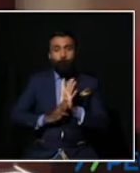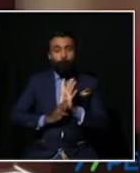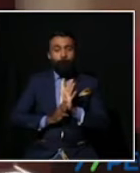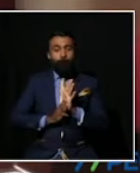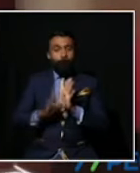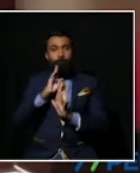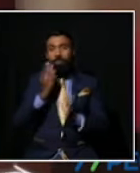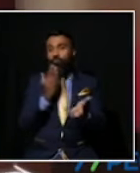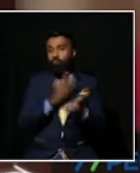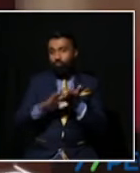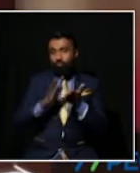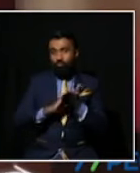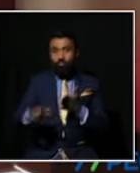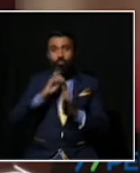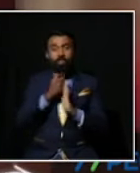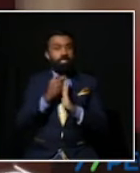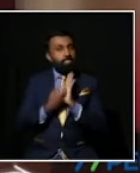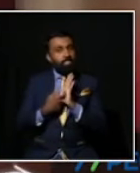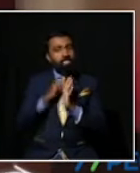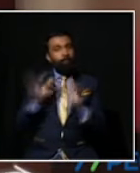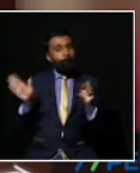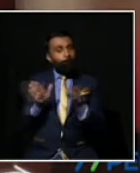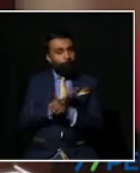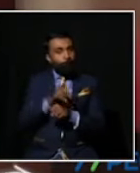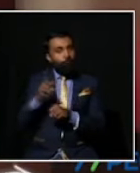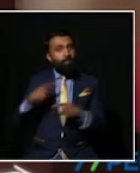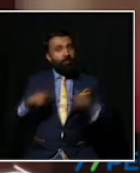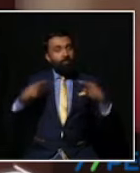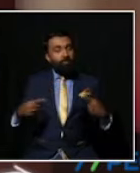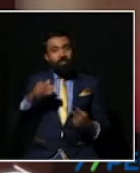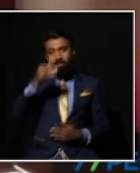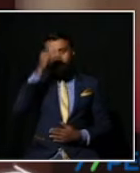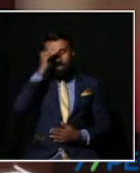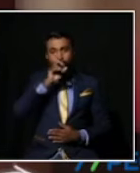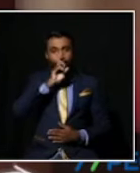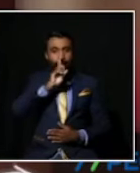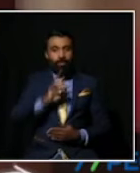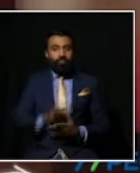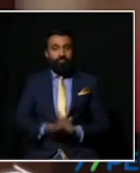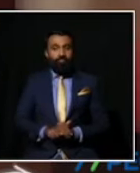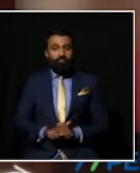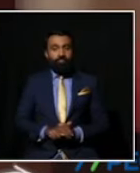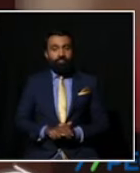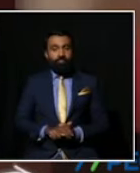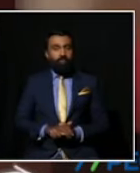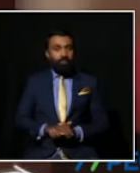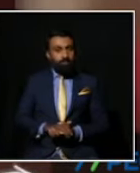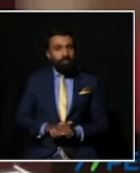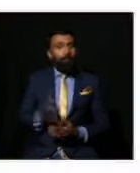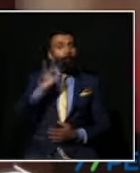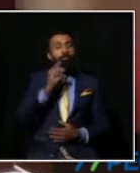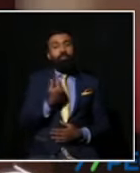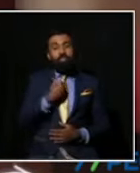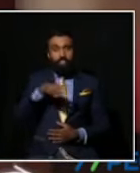සහය දීම සඳහා කොන්දේසි කිහිපයක් සම්පූර්ණ කළ යුතු බව විපක්ෂ නායකවරයා අවධාරණය කළා. පළමුවෙන්ම අපිට මෙය පිළිගන්නට